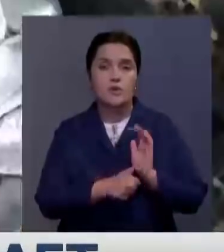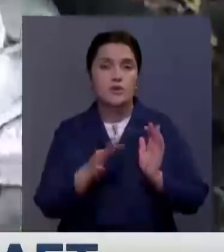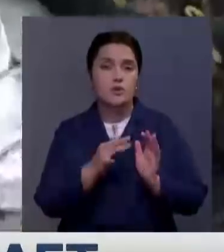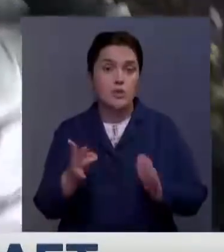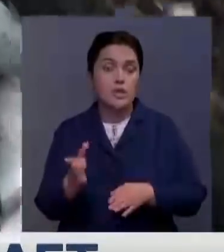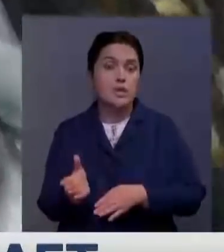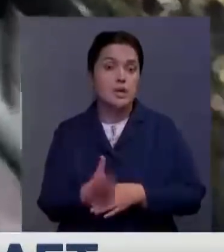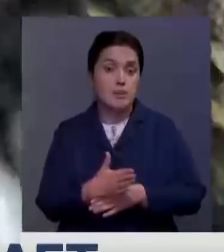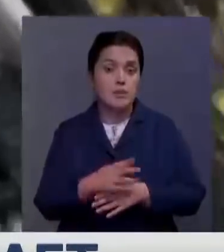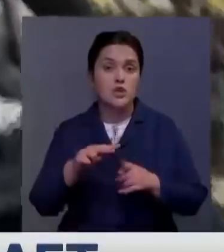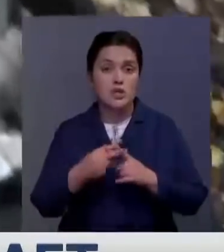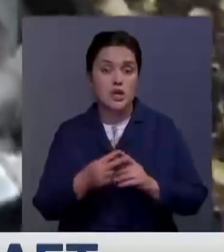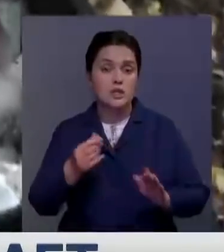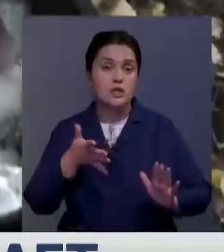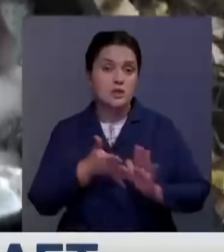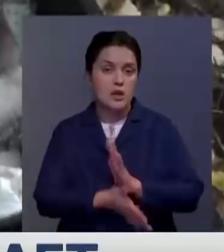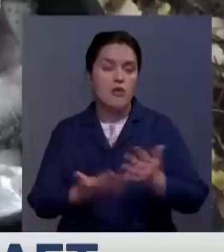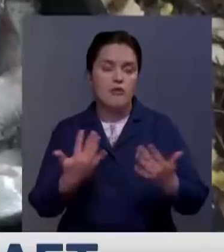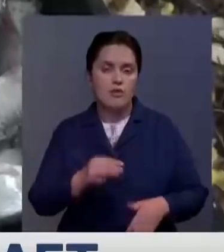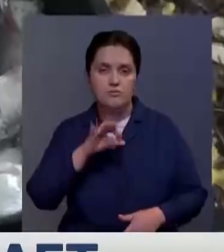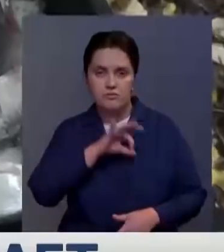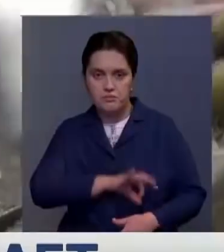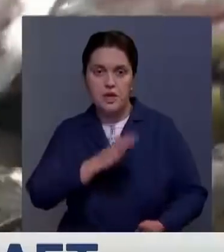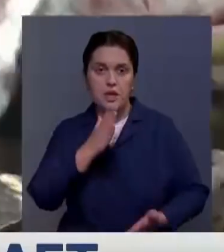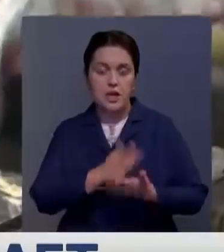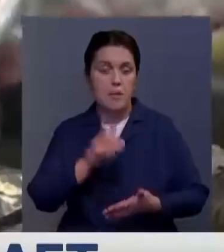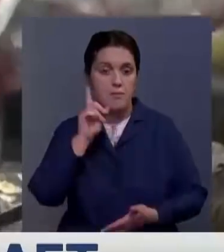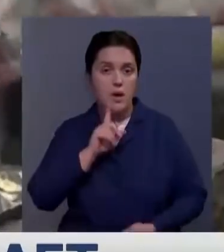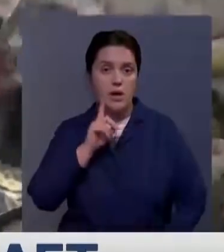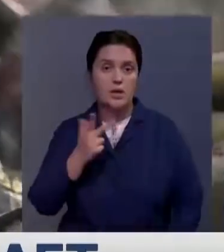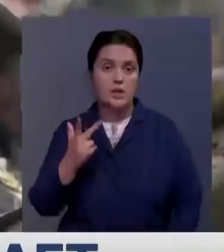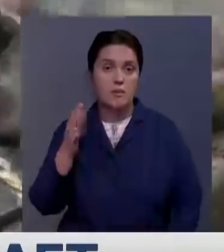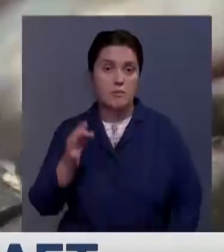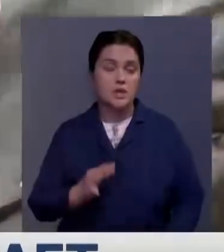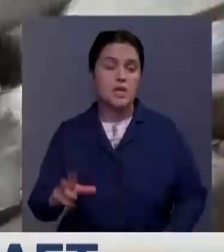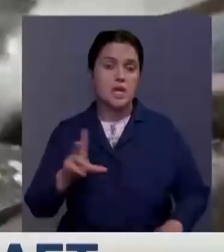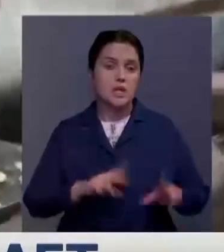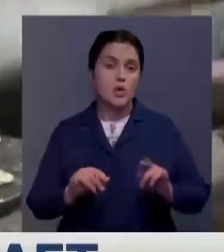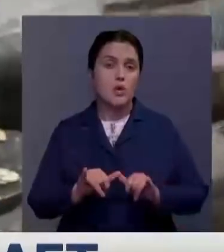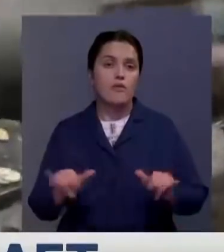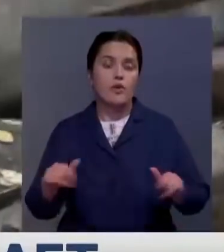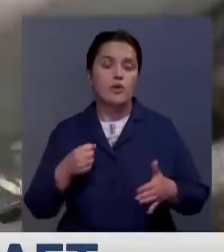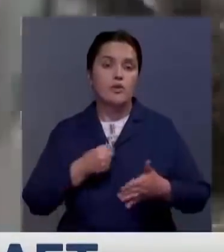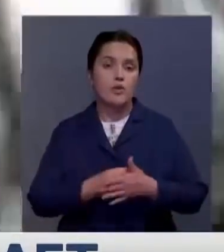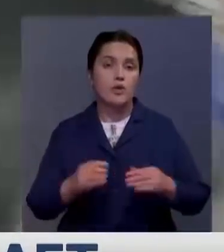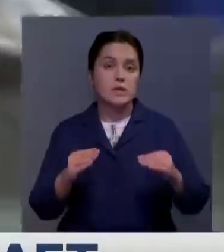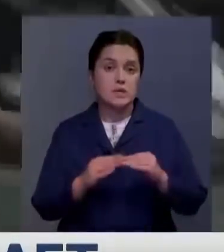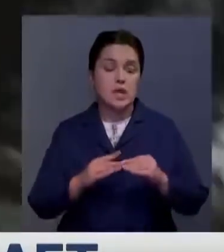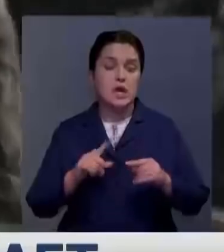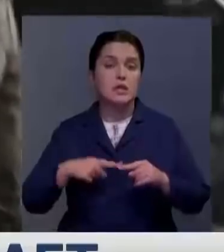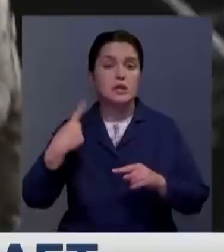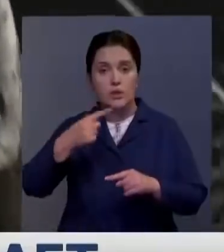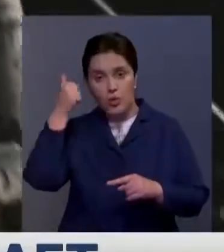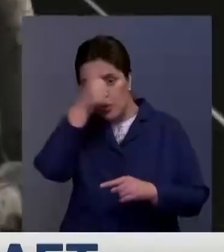Это значит, что часть затрат предприниматели уже возместили. Пока на 3%. Надеются увеличить цифру до 10. На следующий год